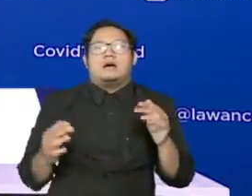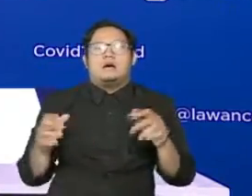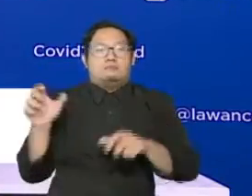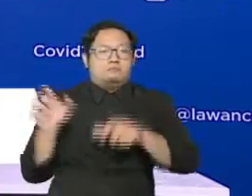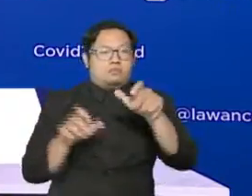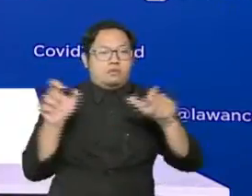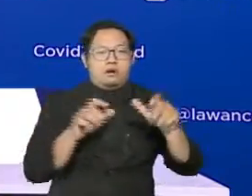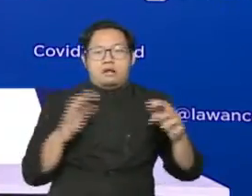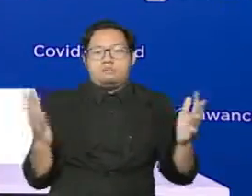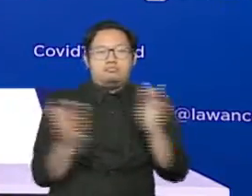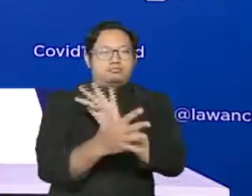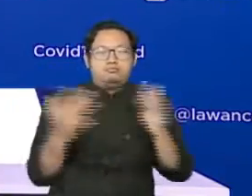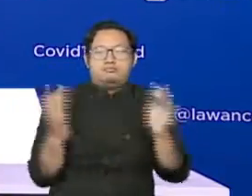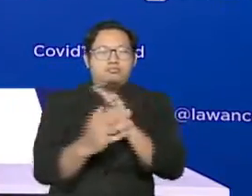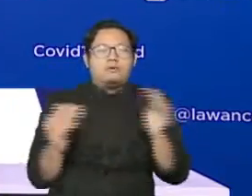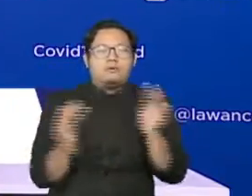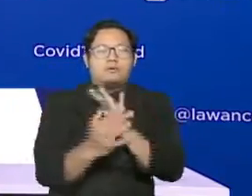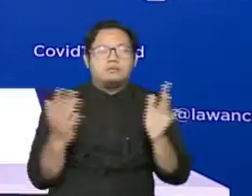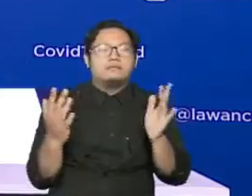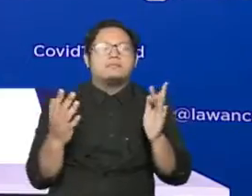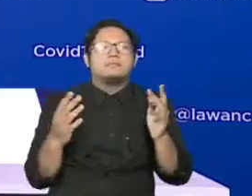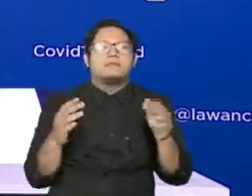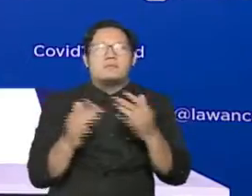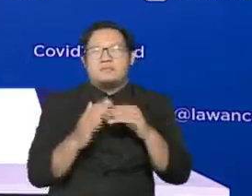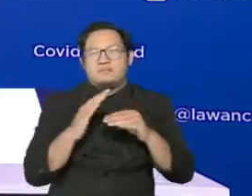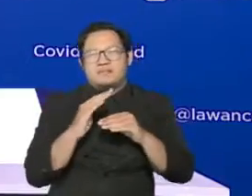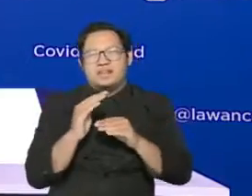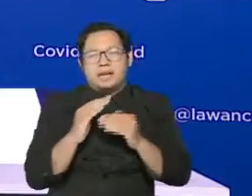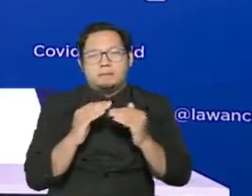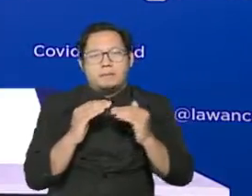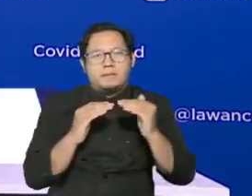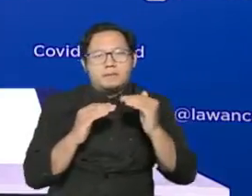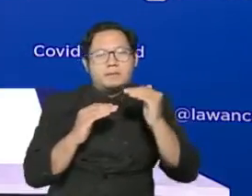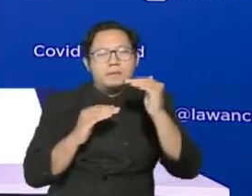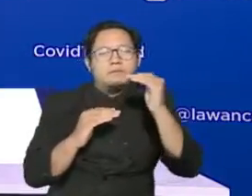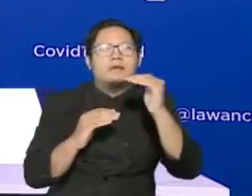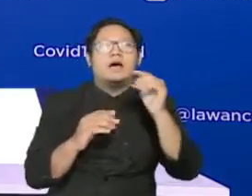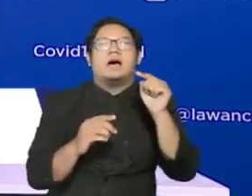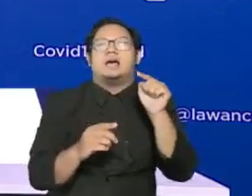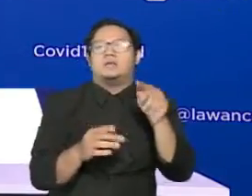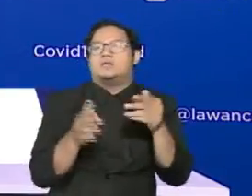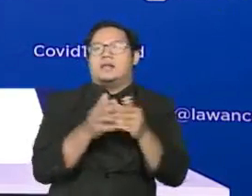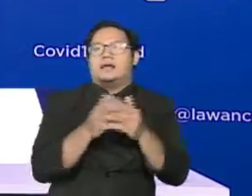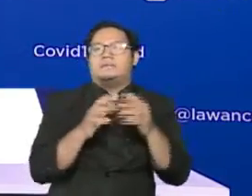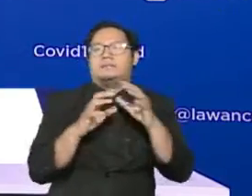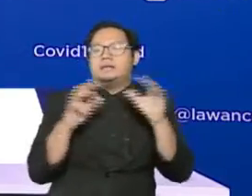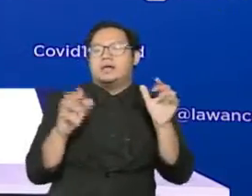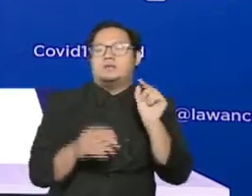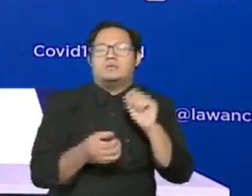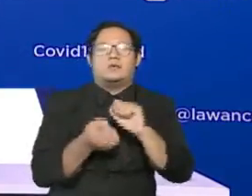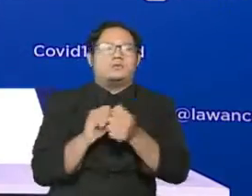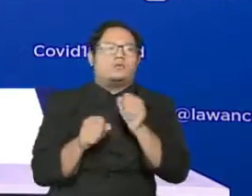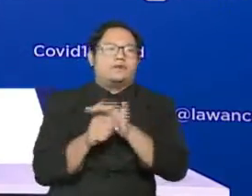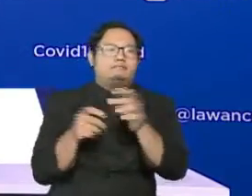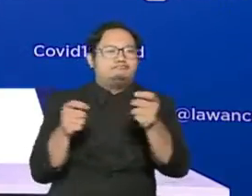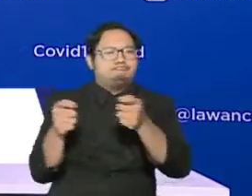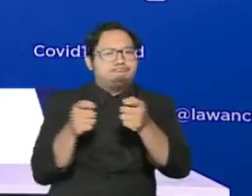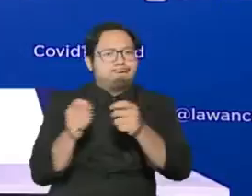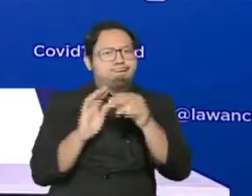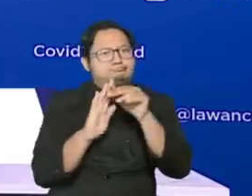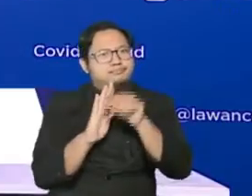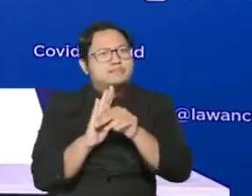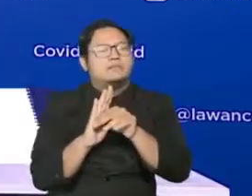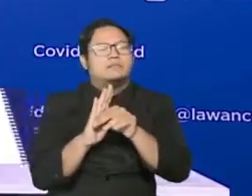menjadi salah satu tantangan terbesar dalam mempertahankan penurunan kasus terutama seiring dengan